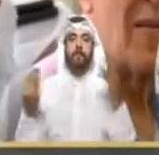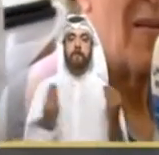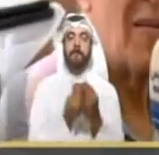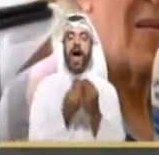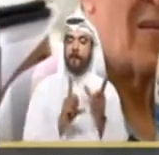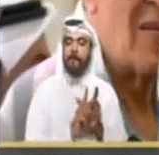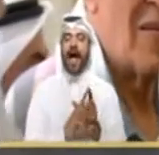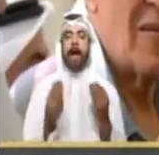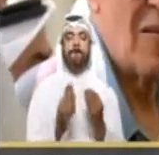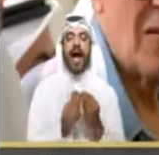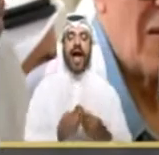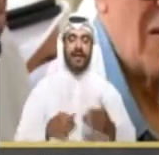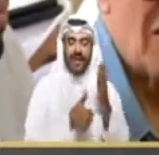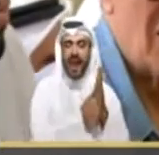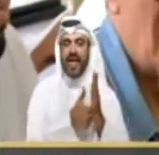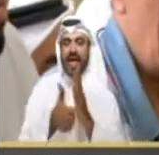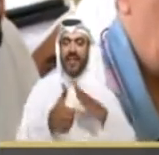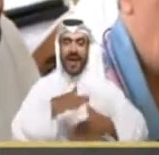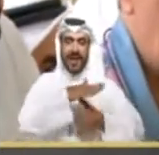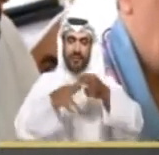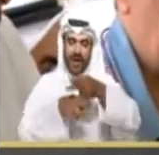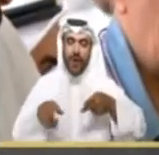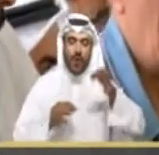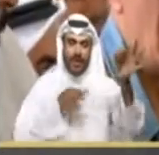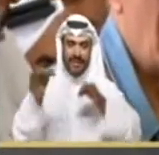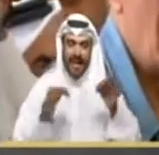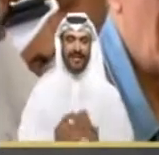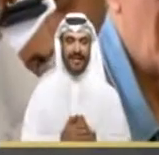كالبنيان المرصوص خلف قيادتنا السياسية.